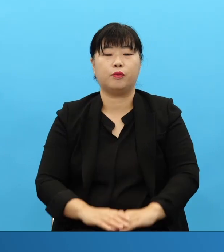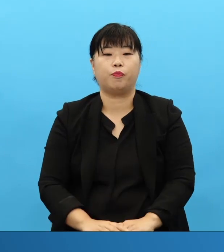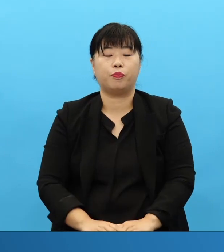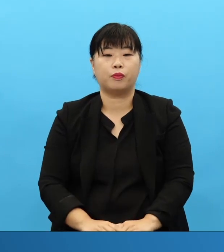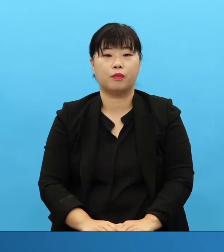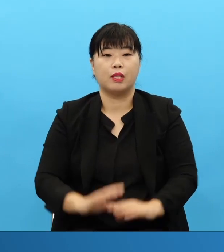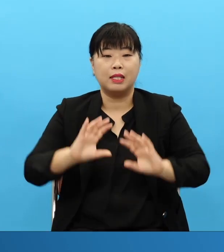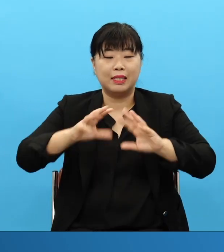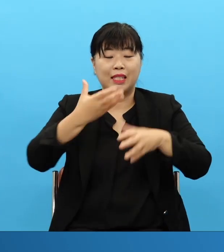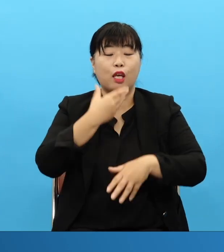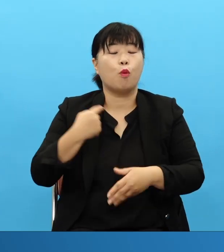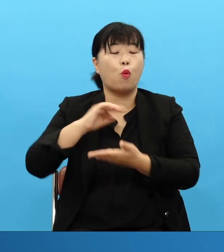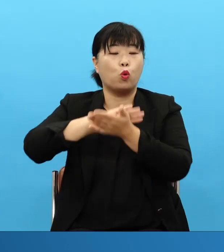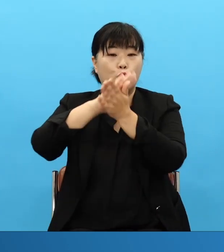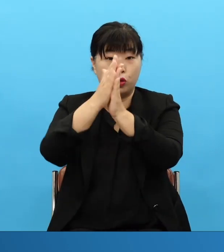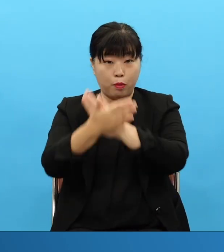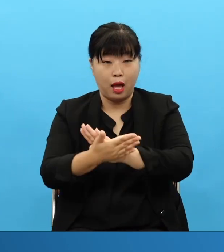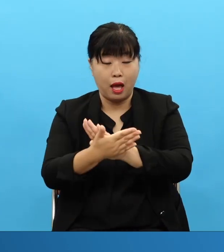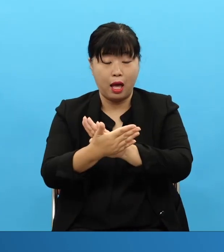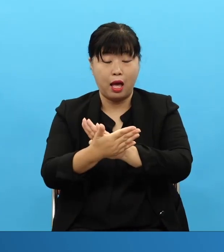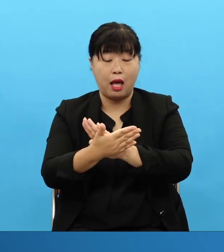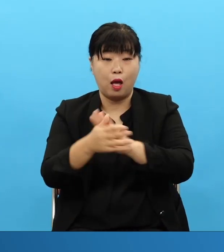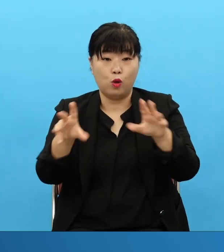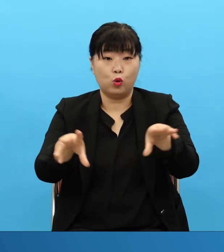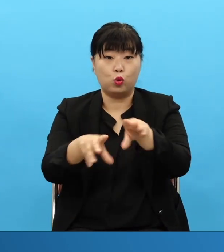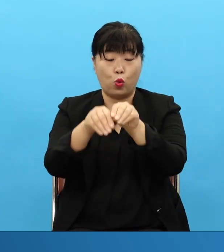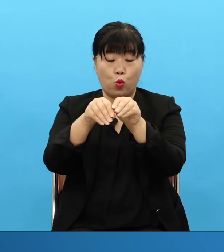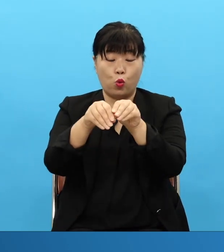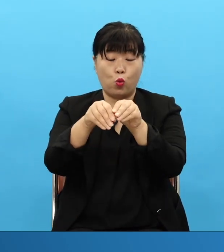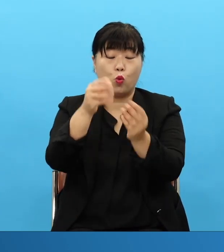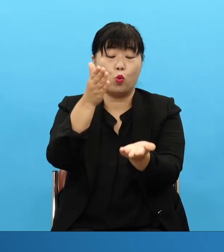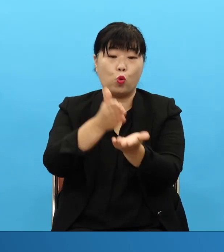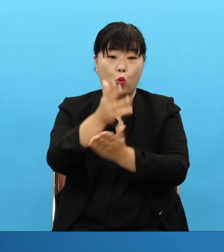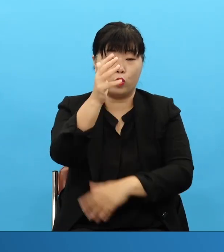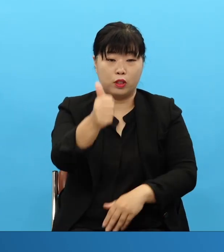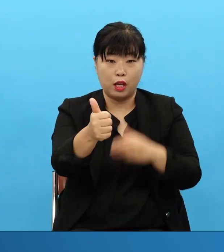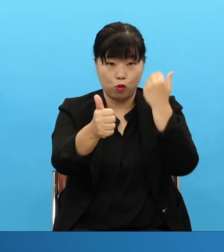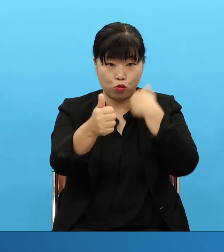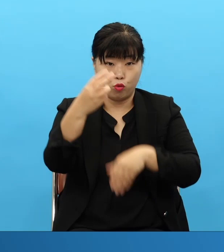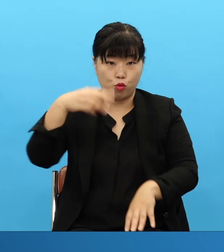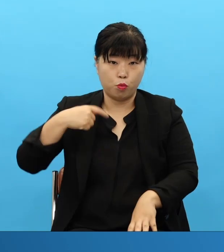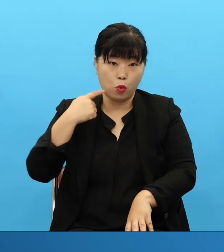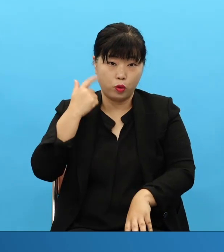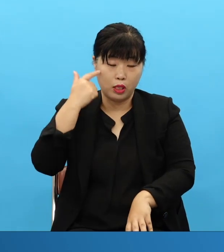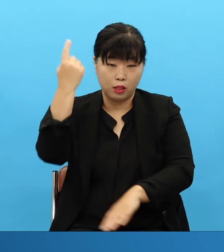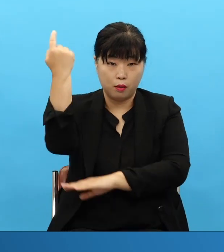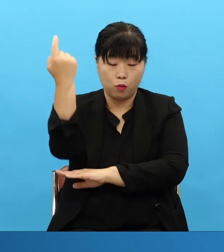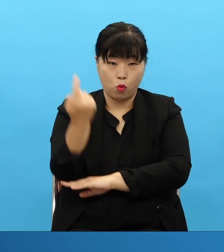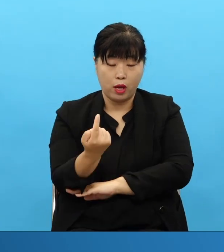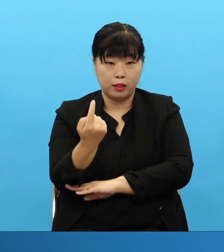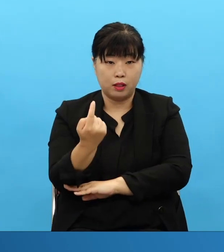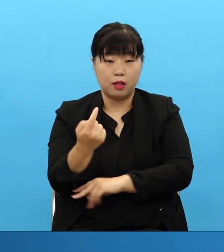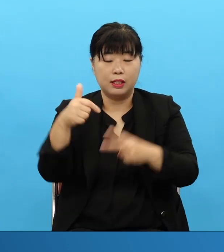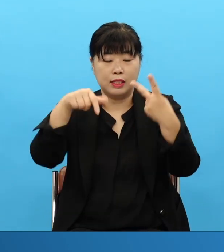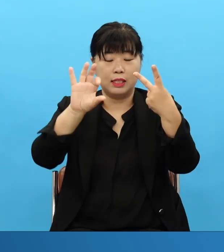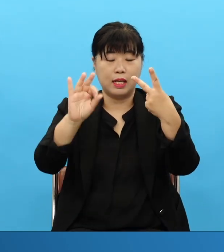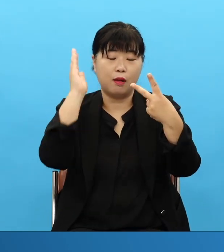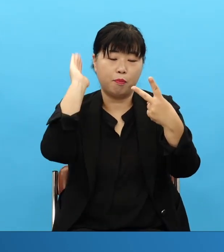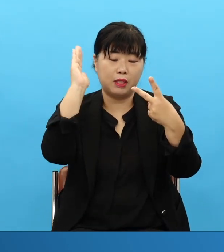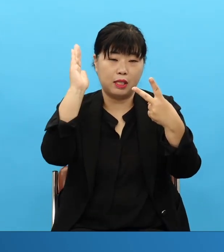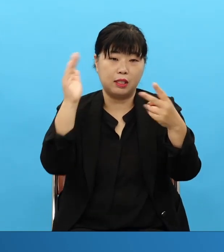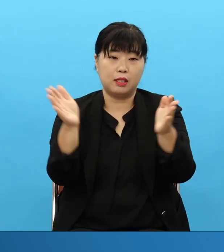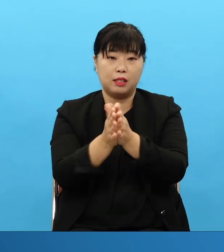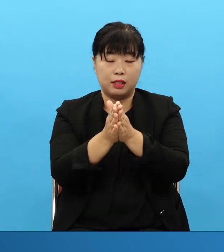세계복음화 상임위원회 총재 유광수 목사님께서 나오셔서 전국 장로연합회 수련회 이강